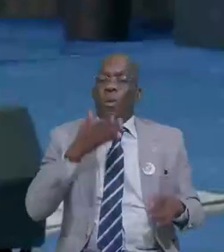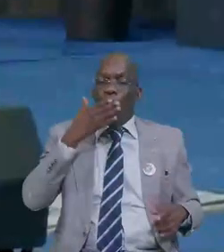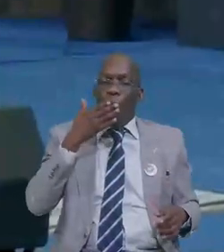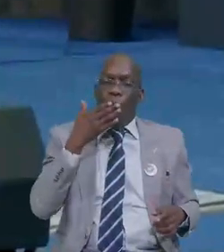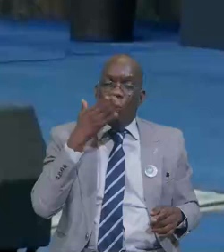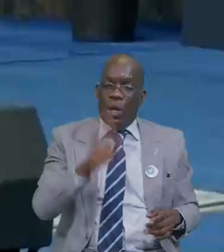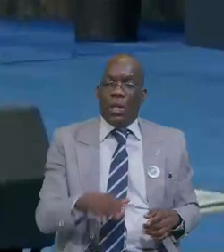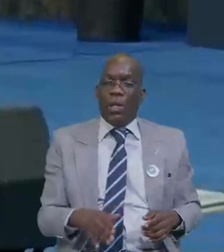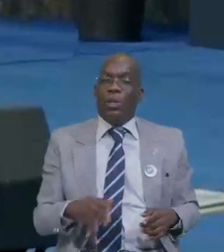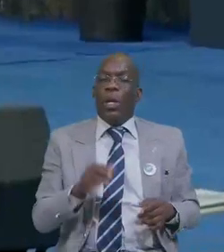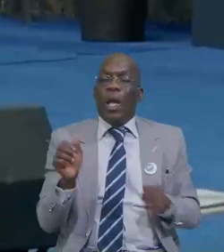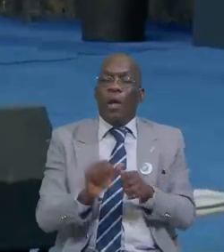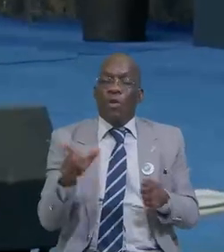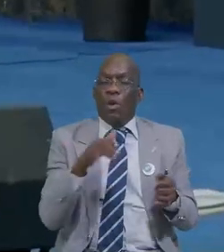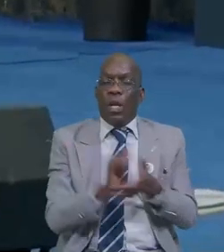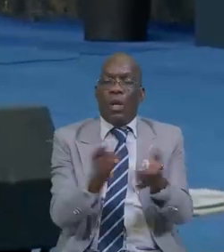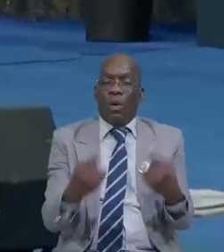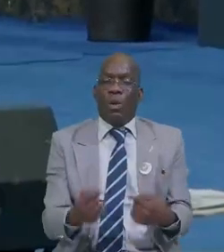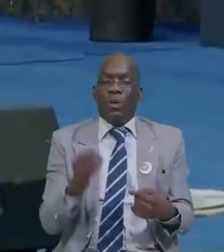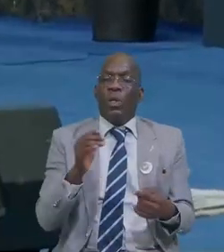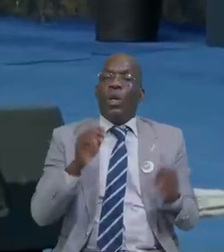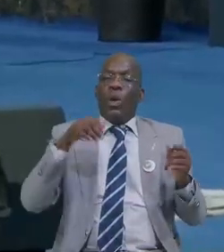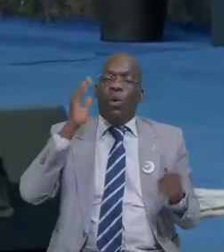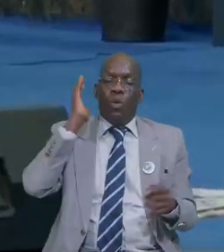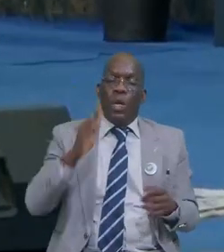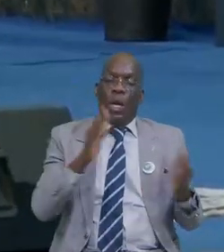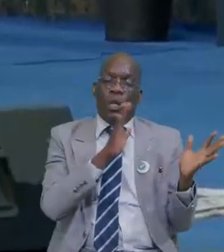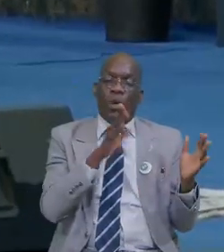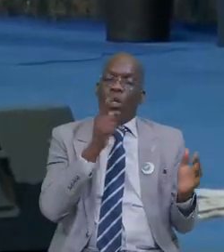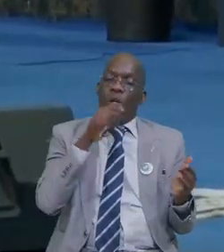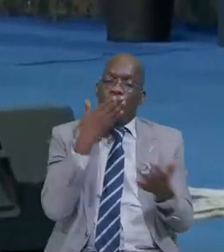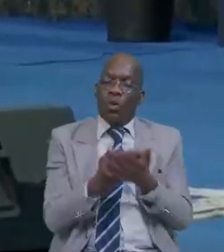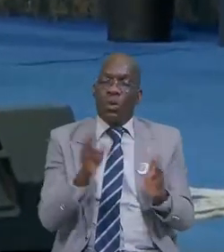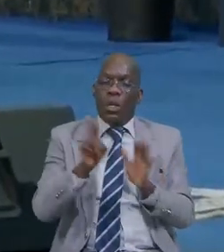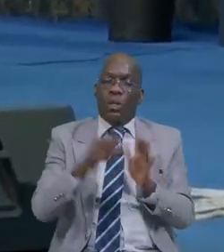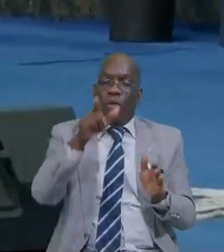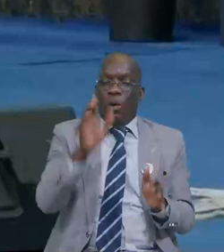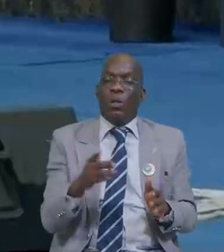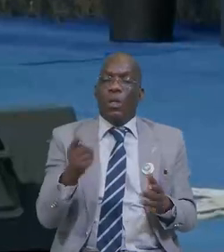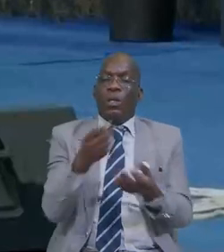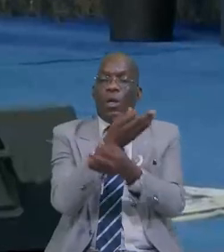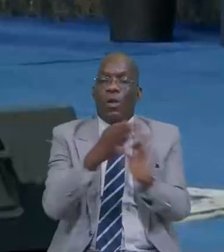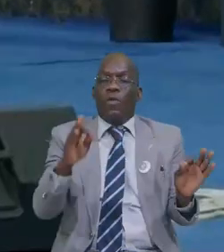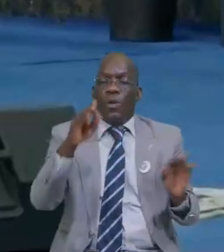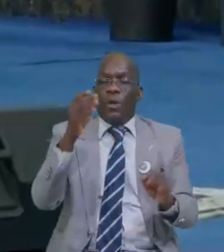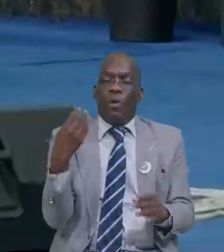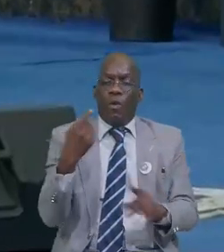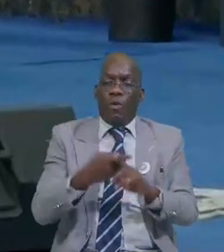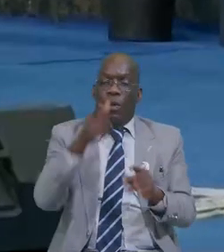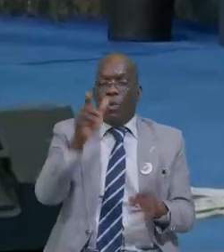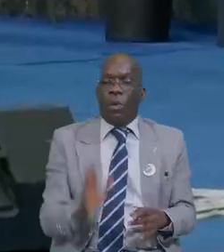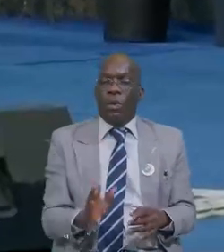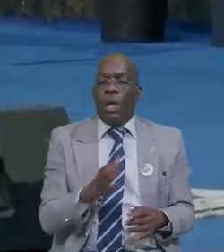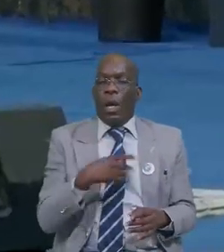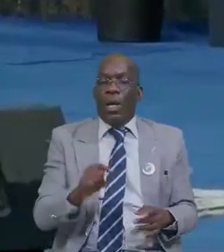Quiconque vient peut espérer la bonté de Dieu, la grâce de Dieu, le salut de Dieu, la libération